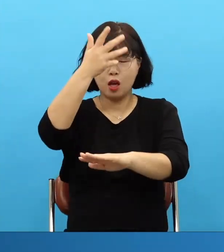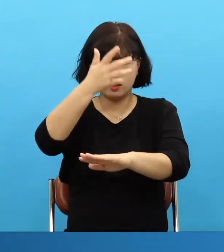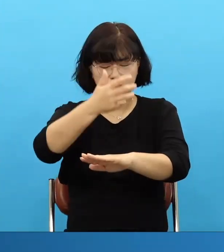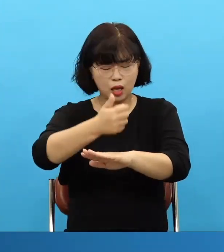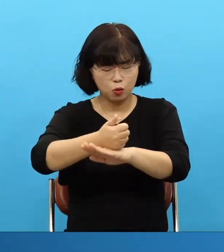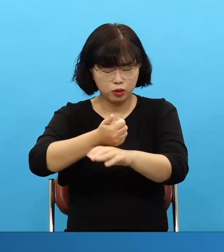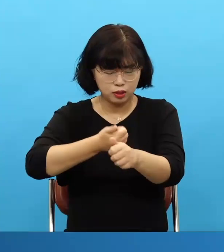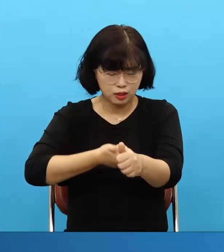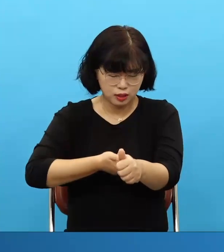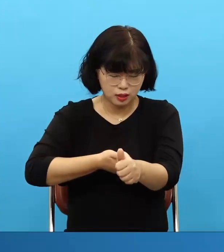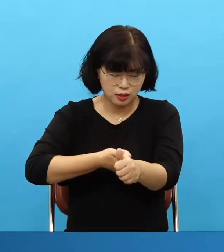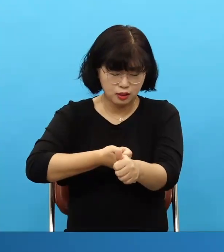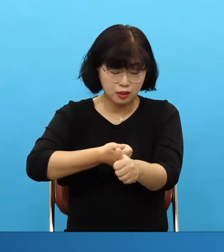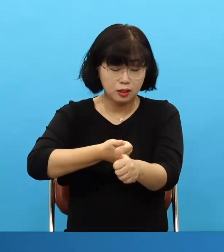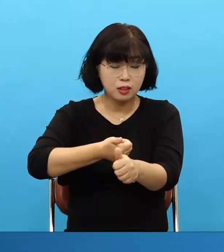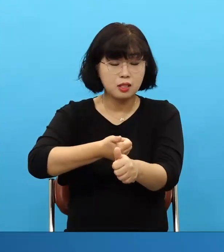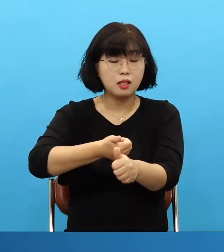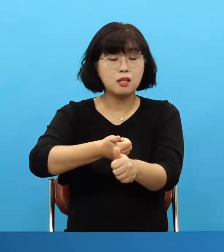최후